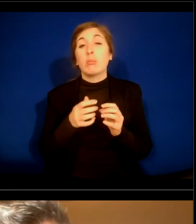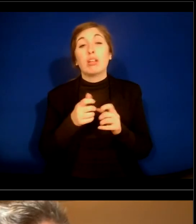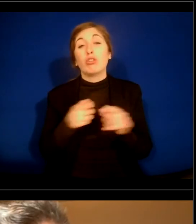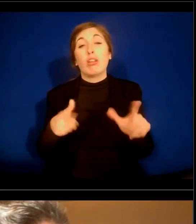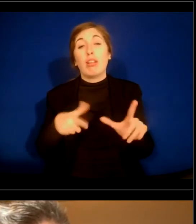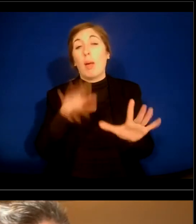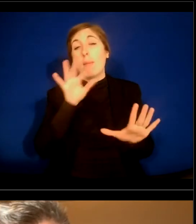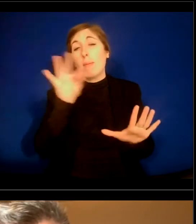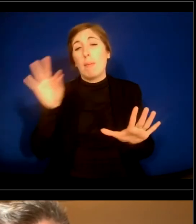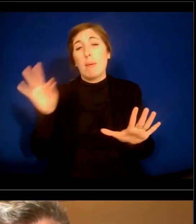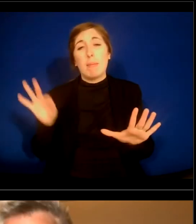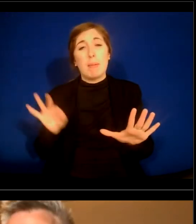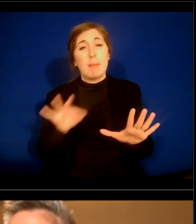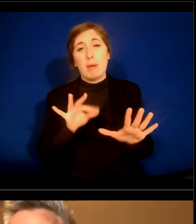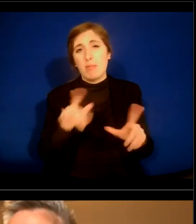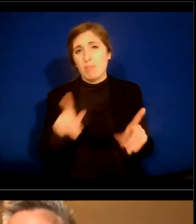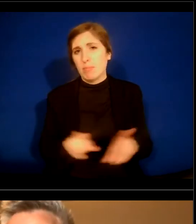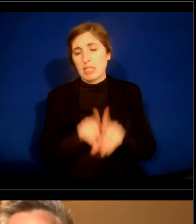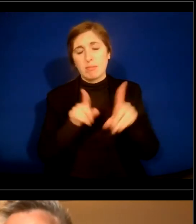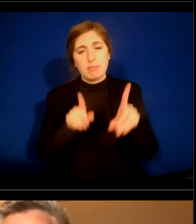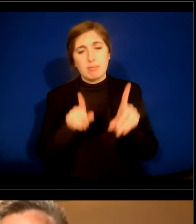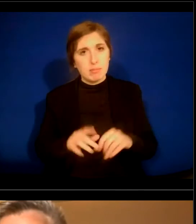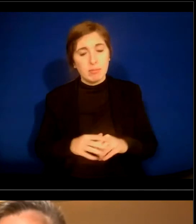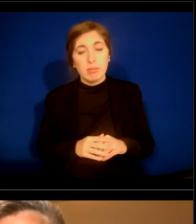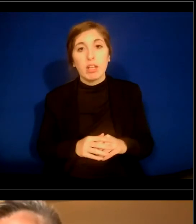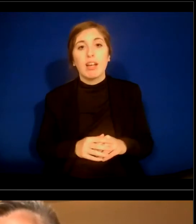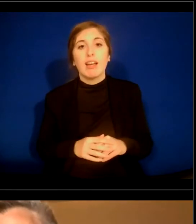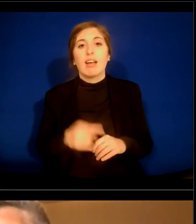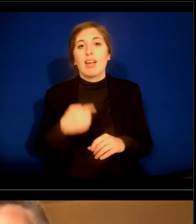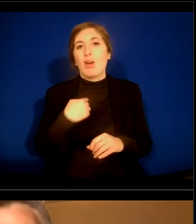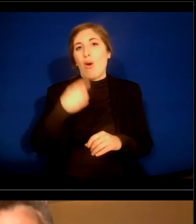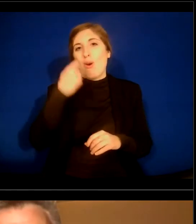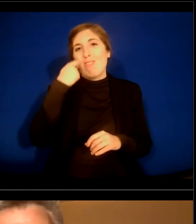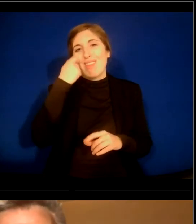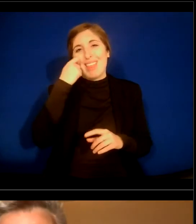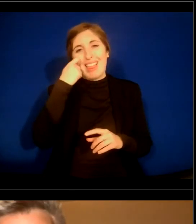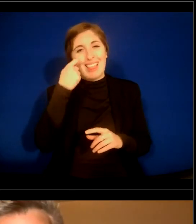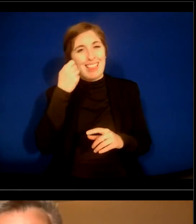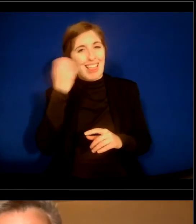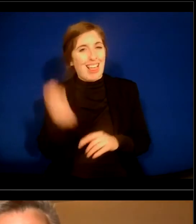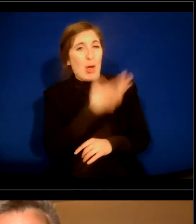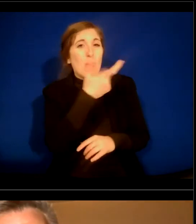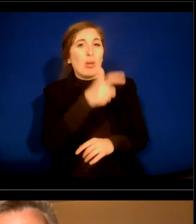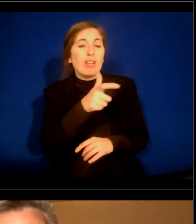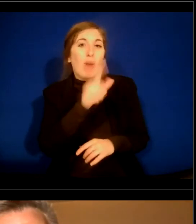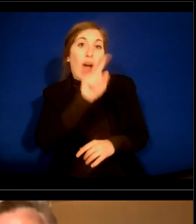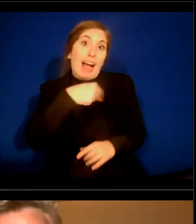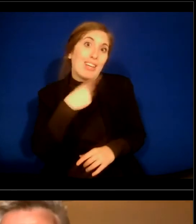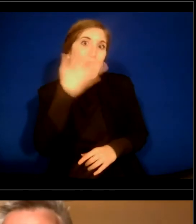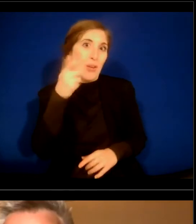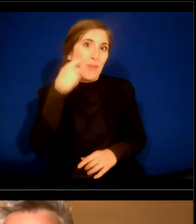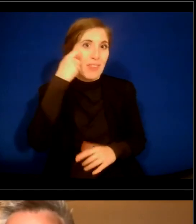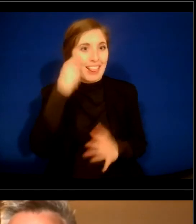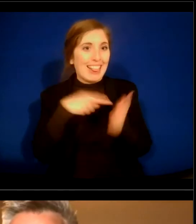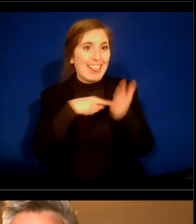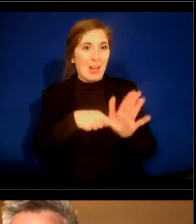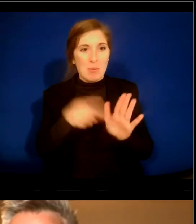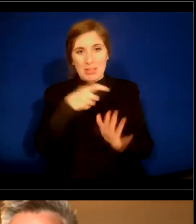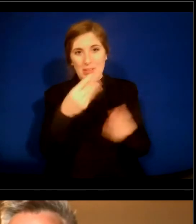perché ti giravo questo video, no? Un po' per mostrare anch'io un video, insomma, visto che i miei colleghi lo hanno fatto,